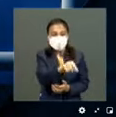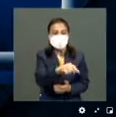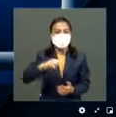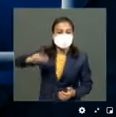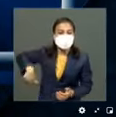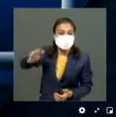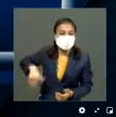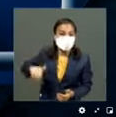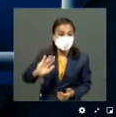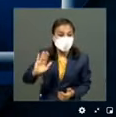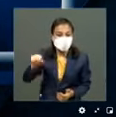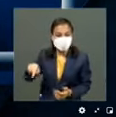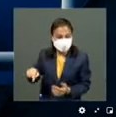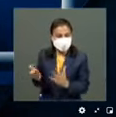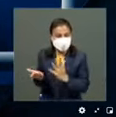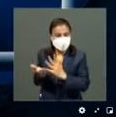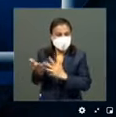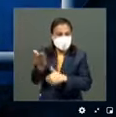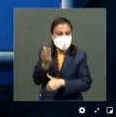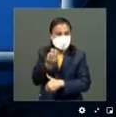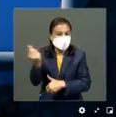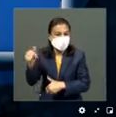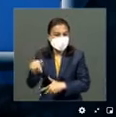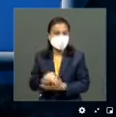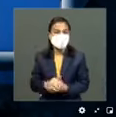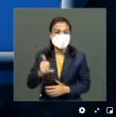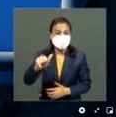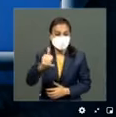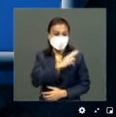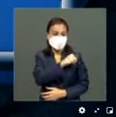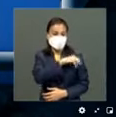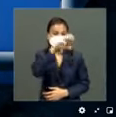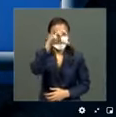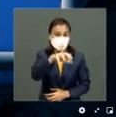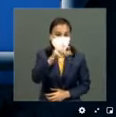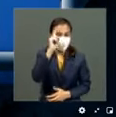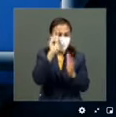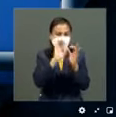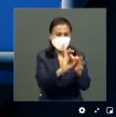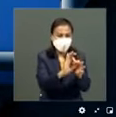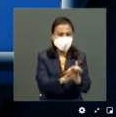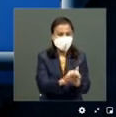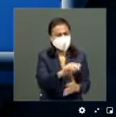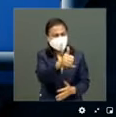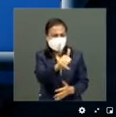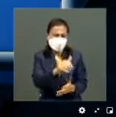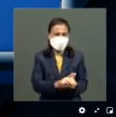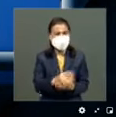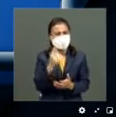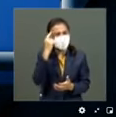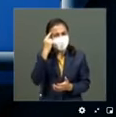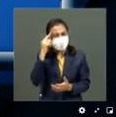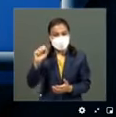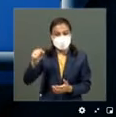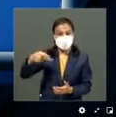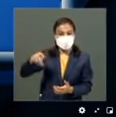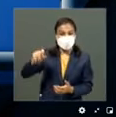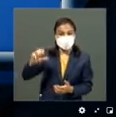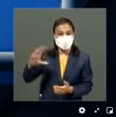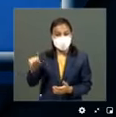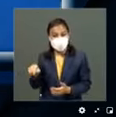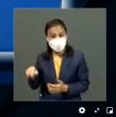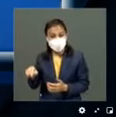ปรับระบบแล้วนะครับให้เบิกจ่ายได้เร็วขึ้นบางครั้งโรงพยาบาลอาจจะมีความกังวลว่าบางรายการจะไม่มีอยู่ในรายการเดิมที่ตกลงกันไ